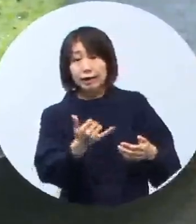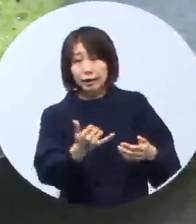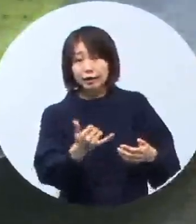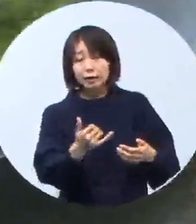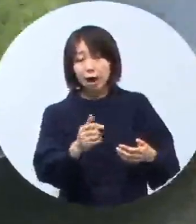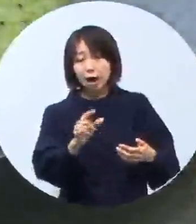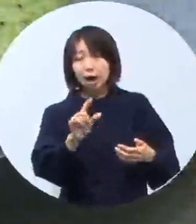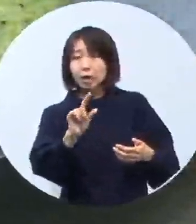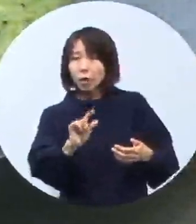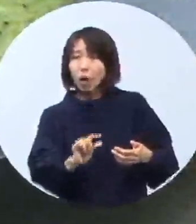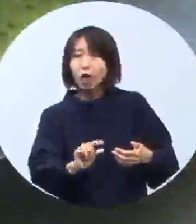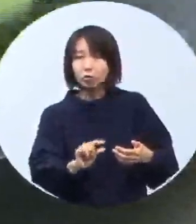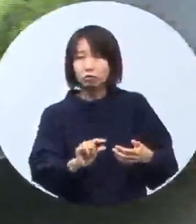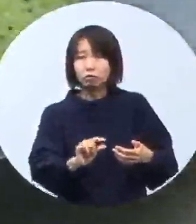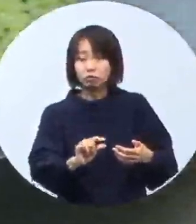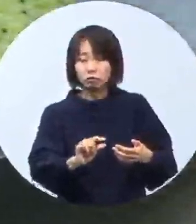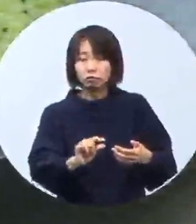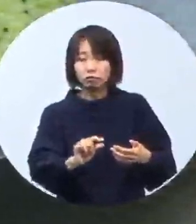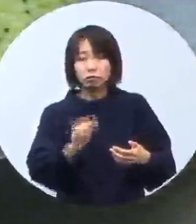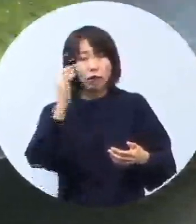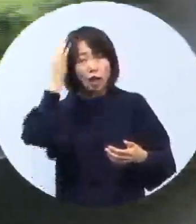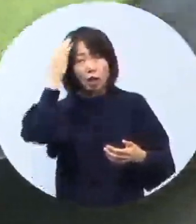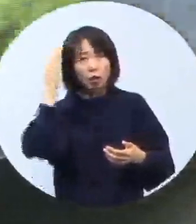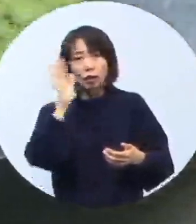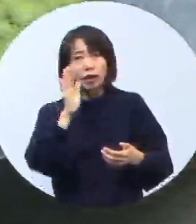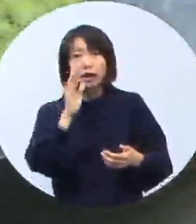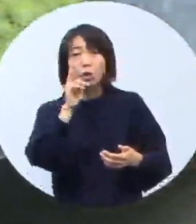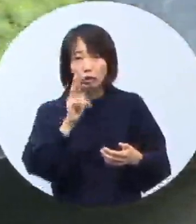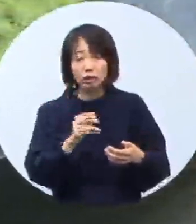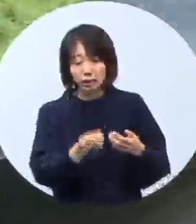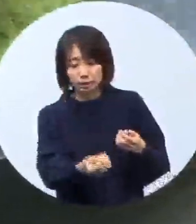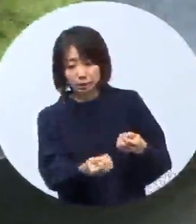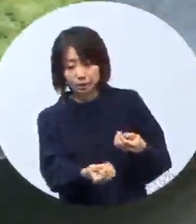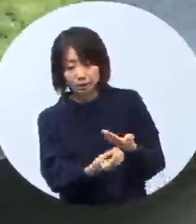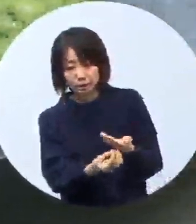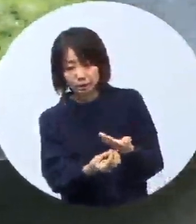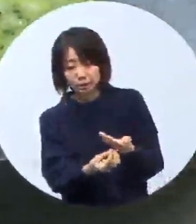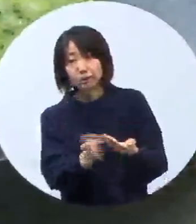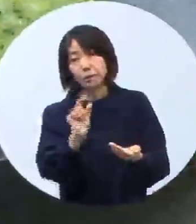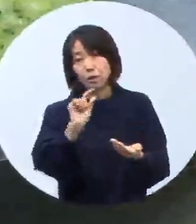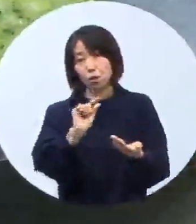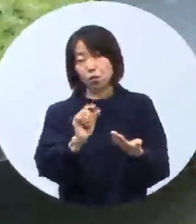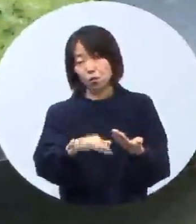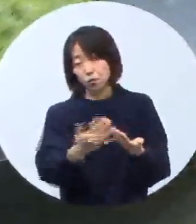方がいいですか？ と弱火であんまり焦げ目がつかないように焼いていきます。 はい、